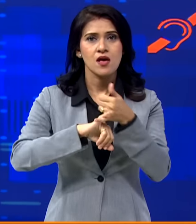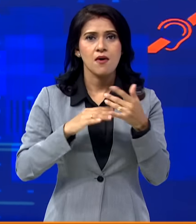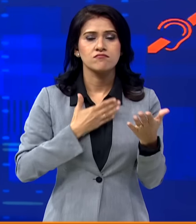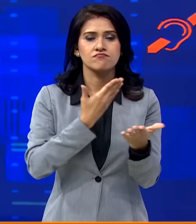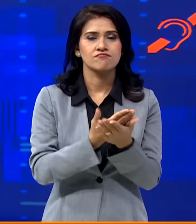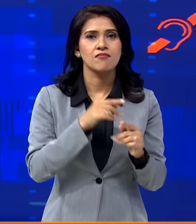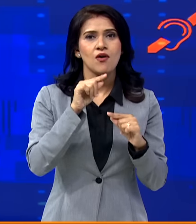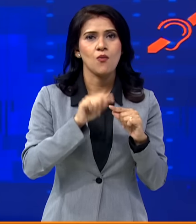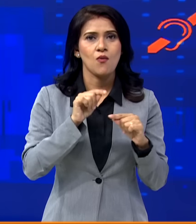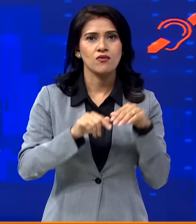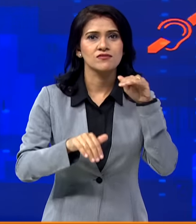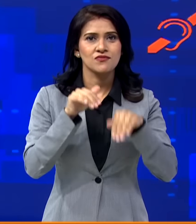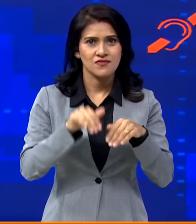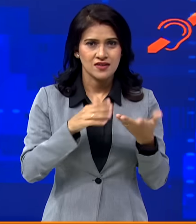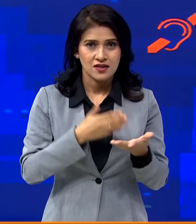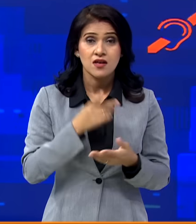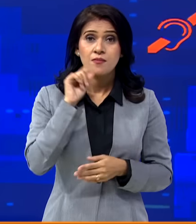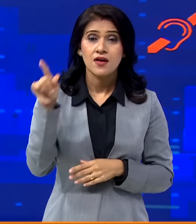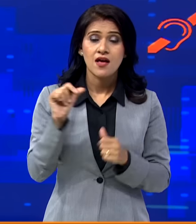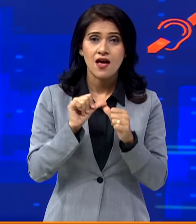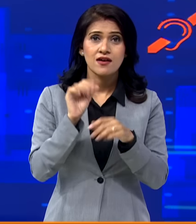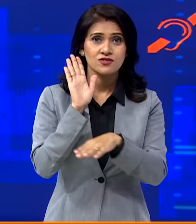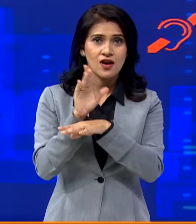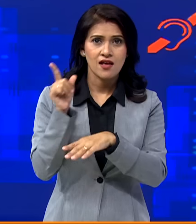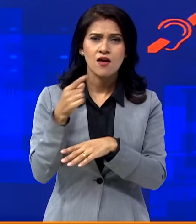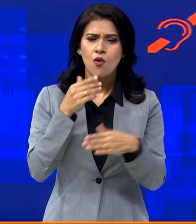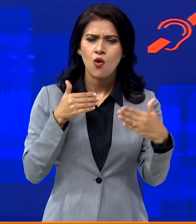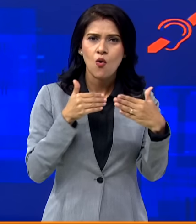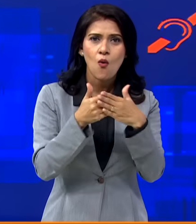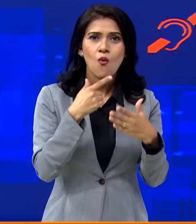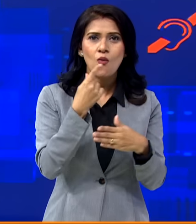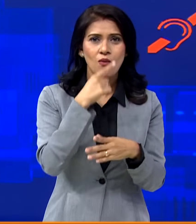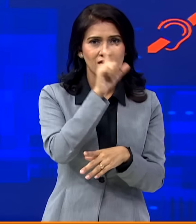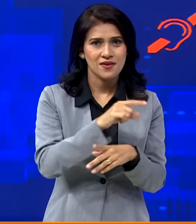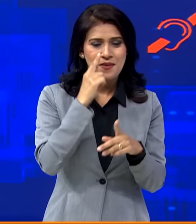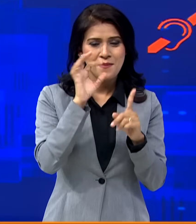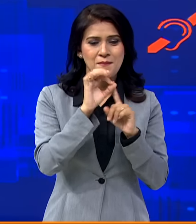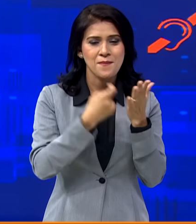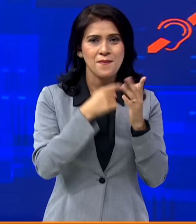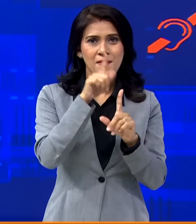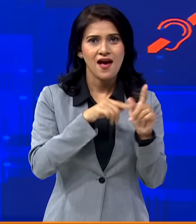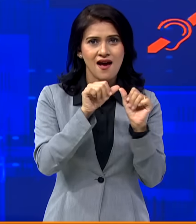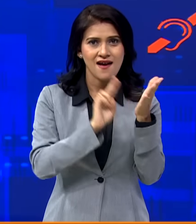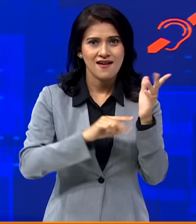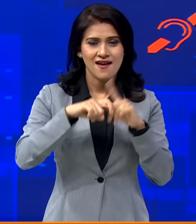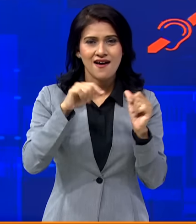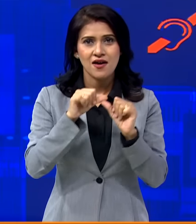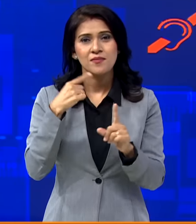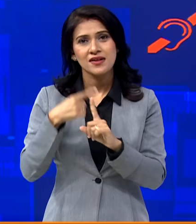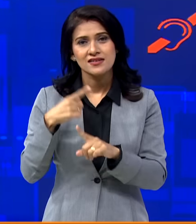कांग्रेस में आचार्य प्रमोद कृष्णम को प्रियंका गांधी और दिग्विजय सिंह का करीबी माना जाता